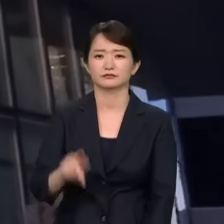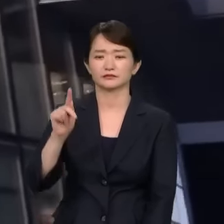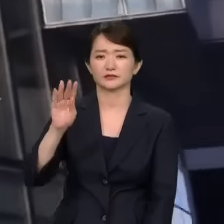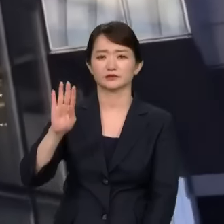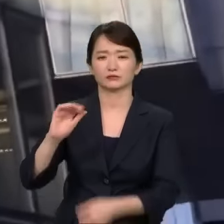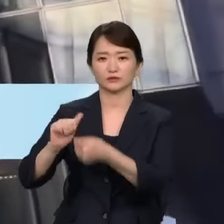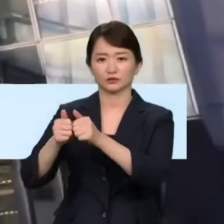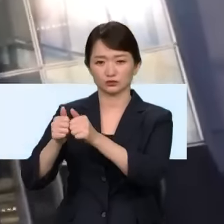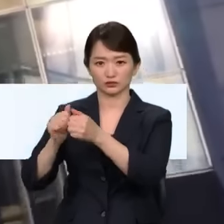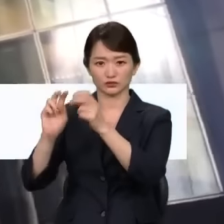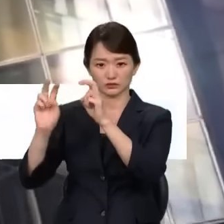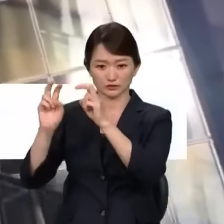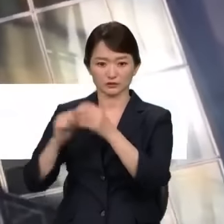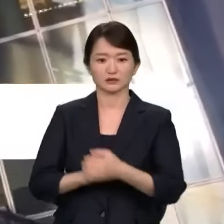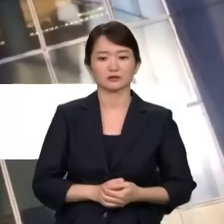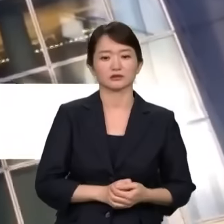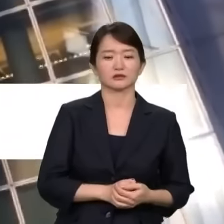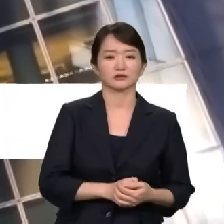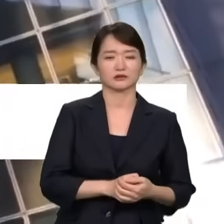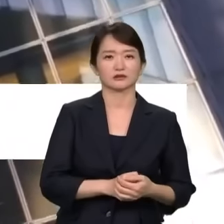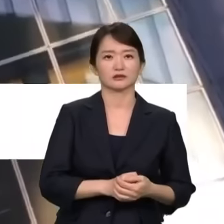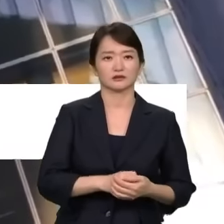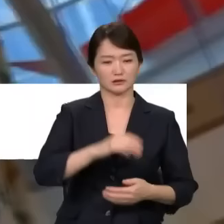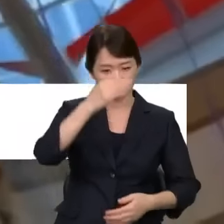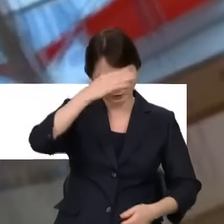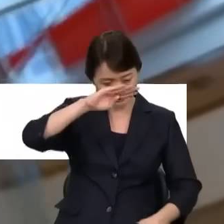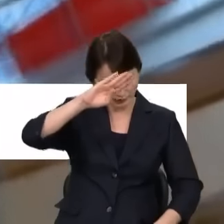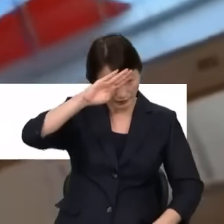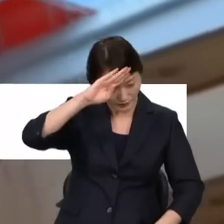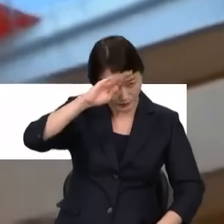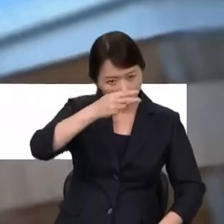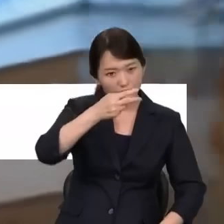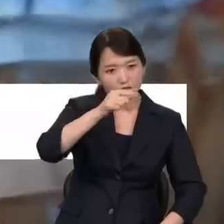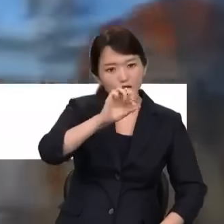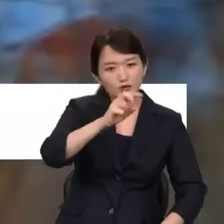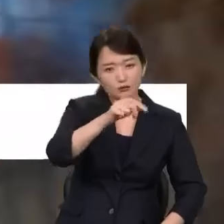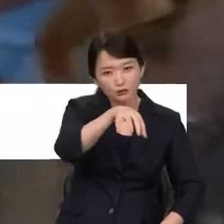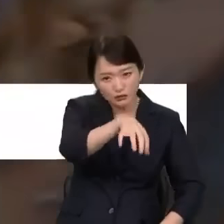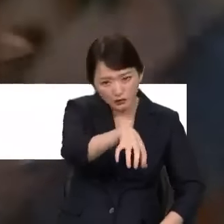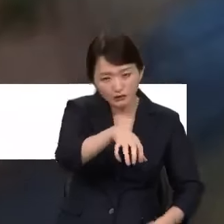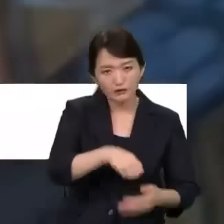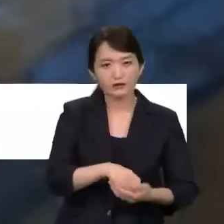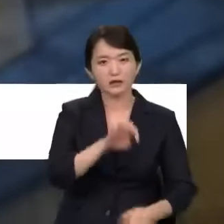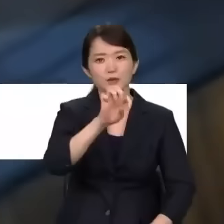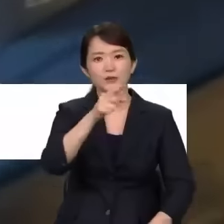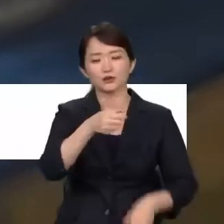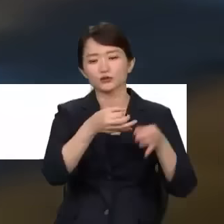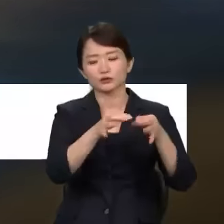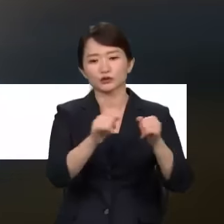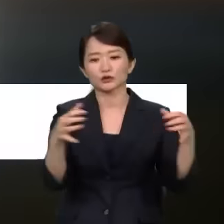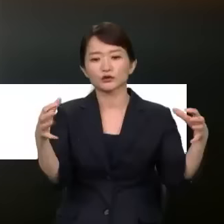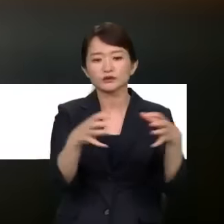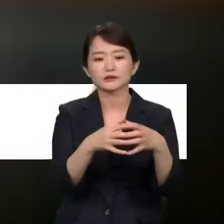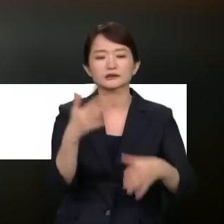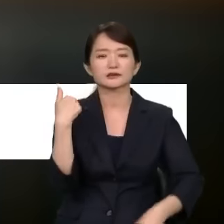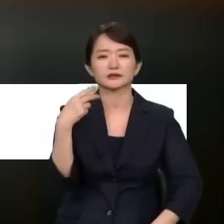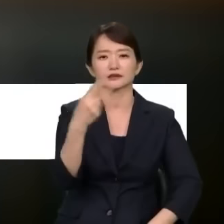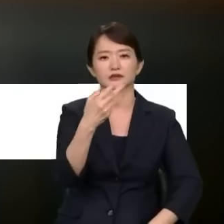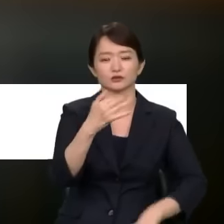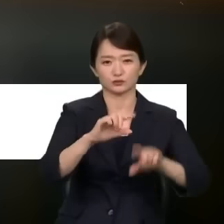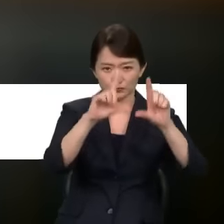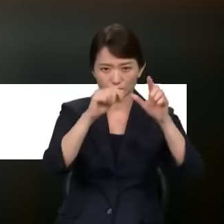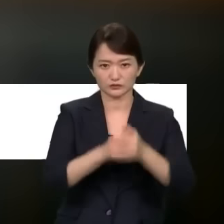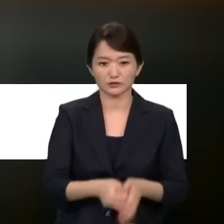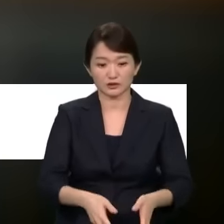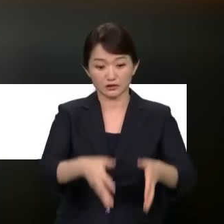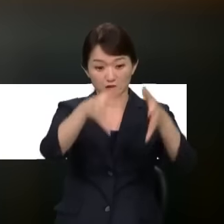KB증권이 아일랜드 더블린에 있는 페이스북 유럽 본사에 투자하는 펀드 투자자를 모은 건 지난 2019년. 건물